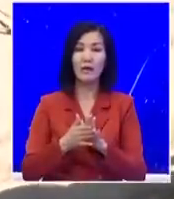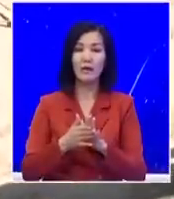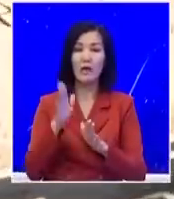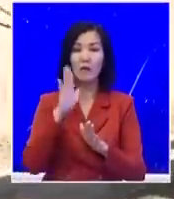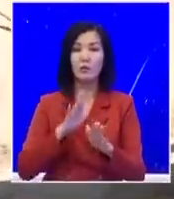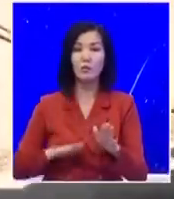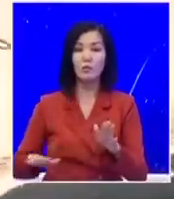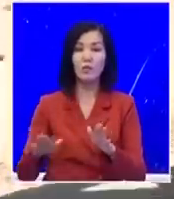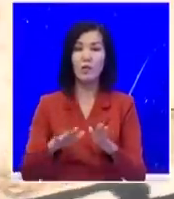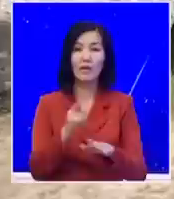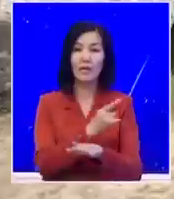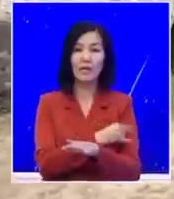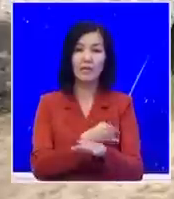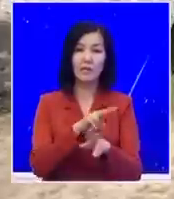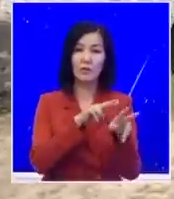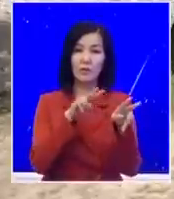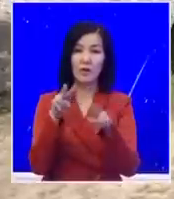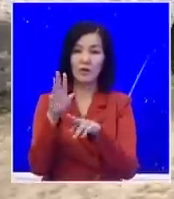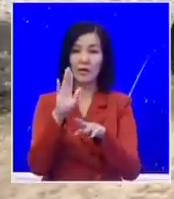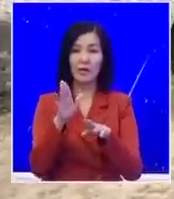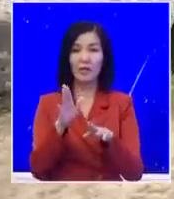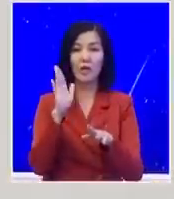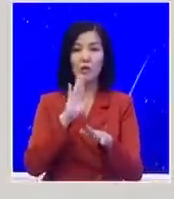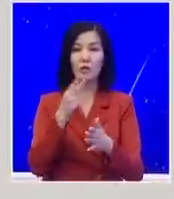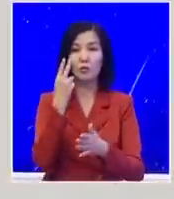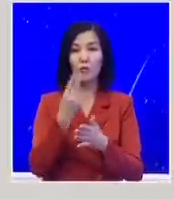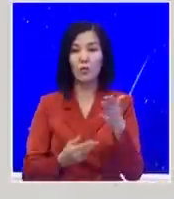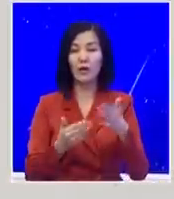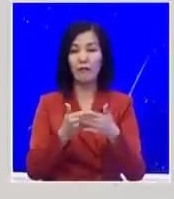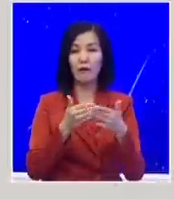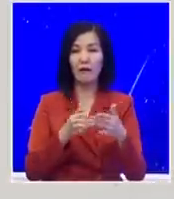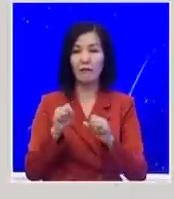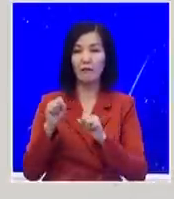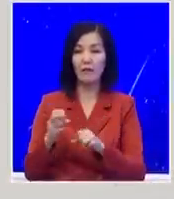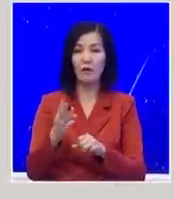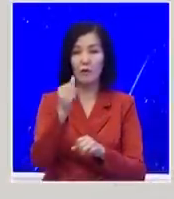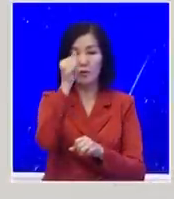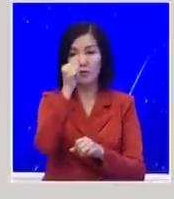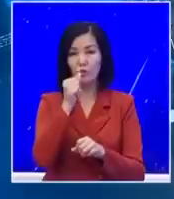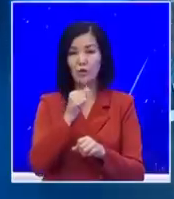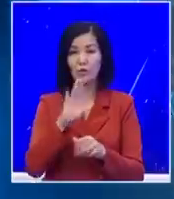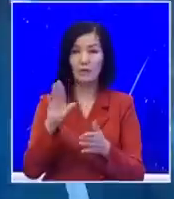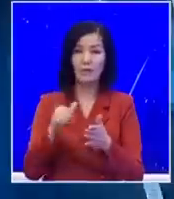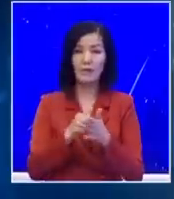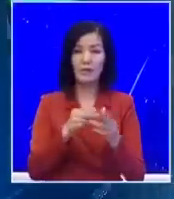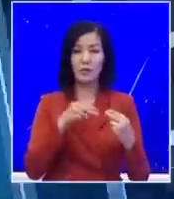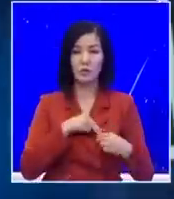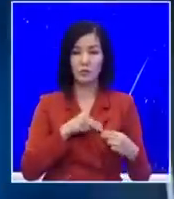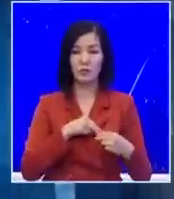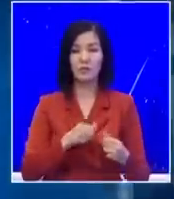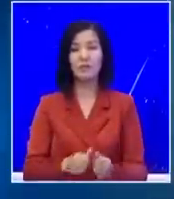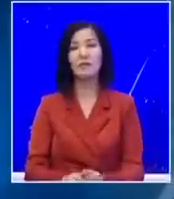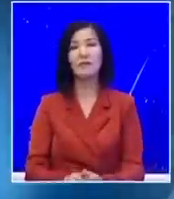жағалауларда кезекшілік жүргізіп қадағаламақ. Суға кету қауіпінің алдын алу алдағы 3 айдағы басты мақсат. Рахат Рахымжанов, Абылай